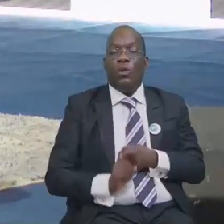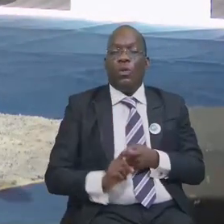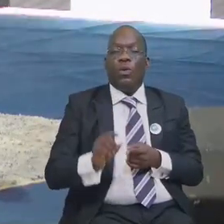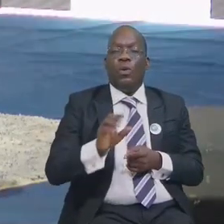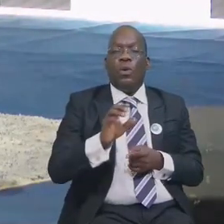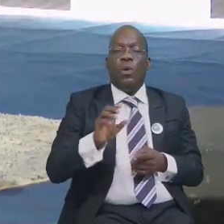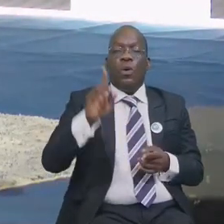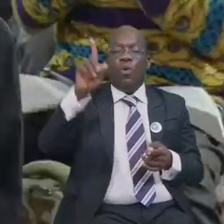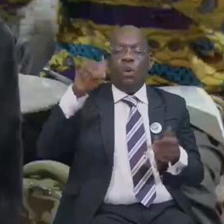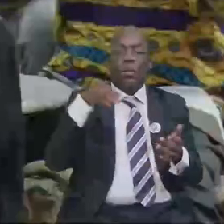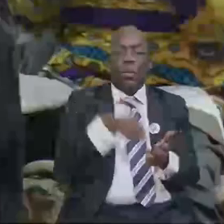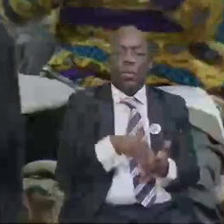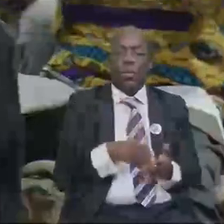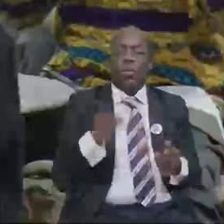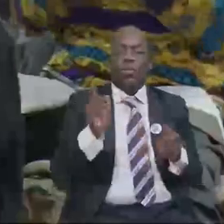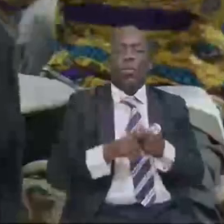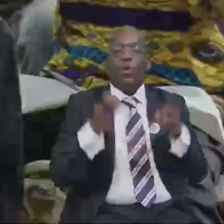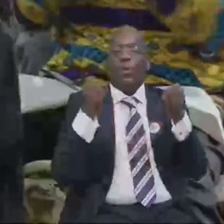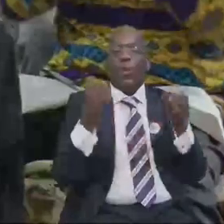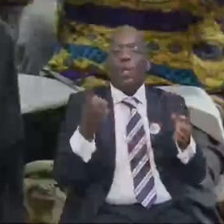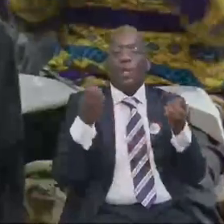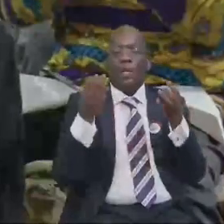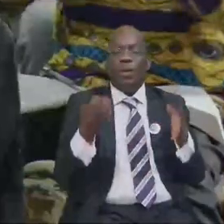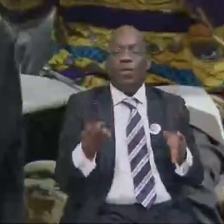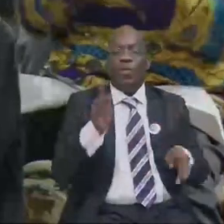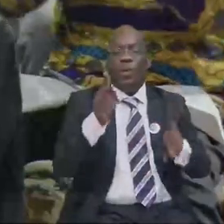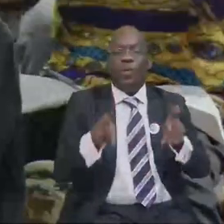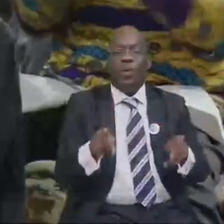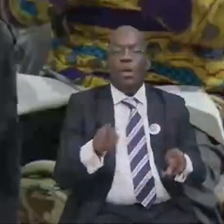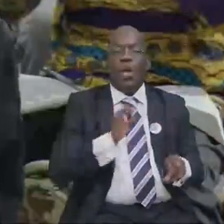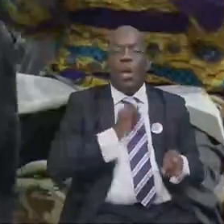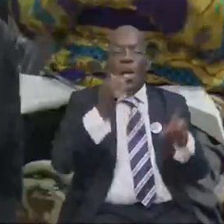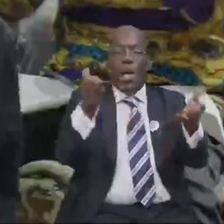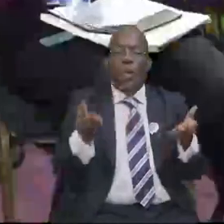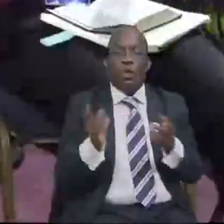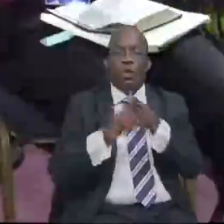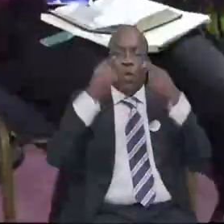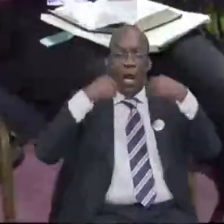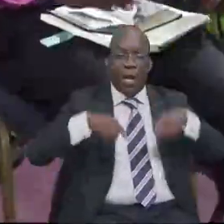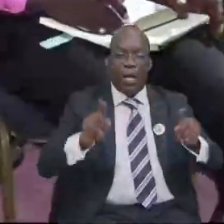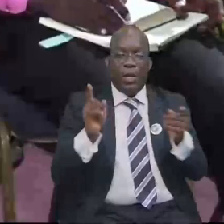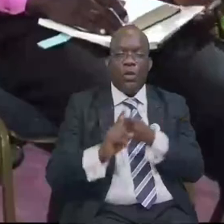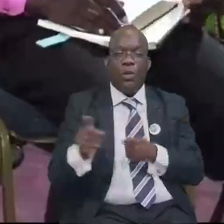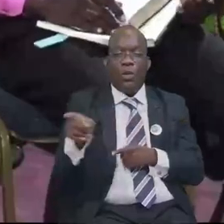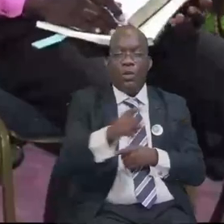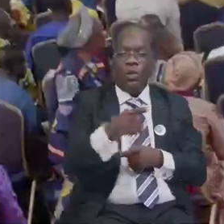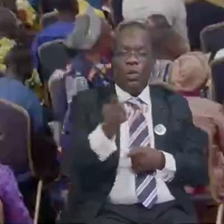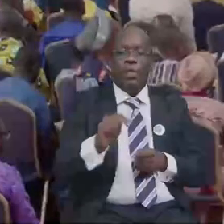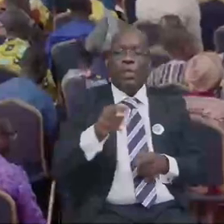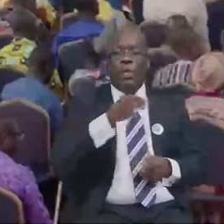à des milliers. Et je veux vous annoncer,